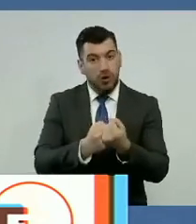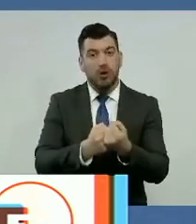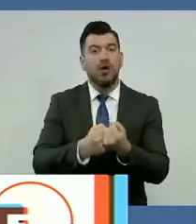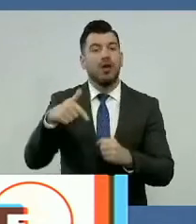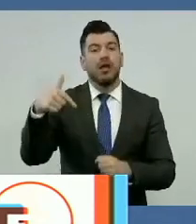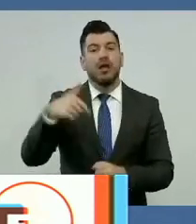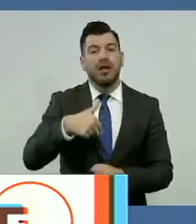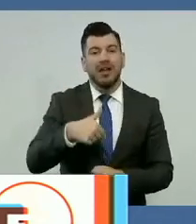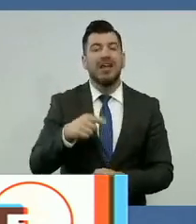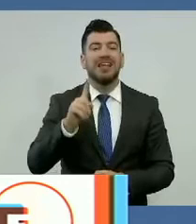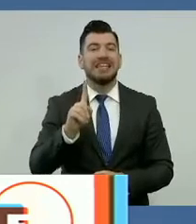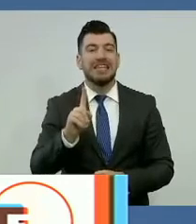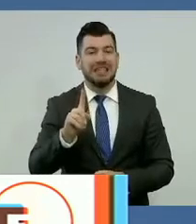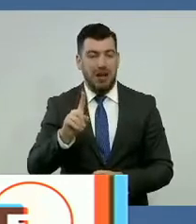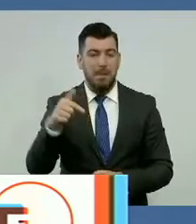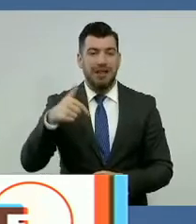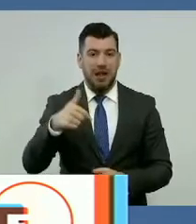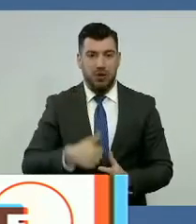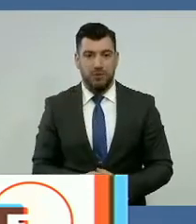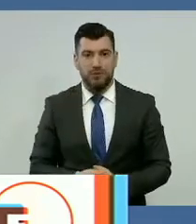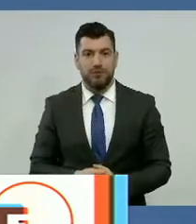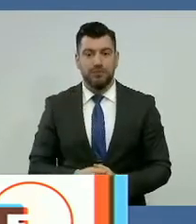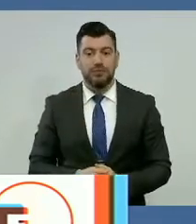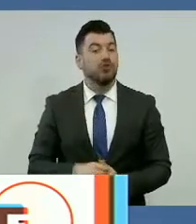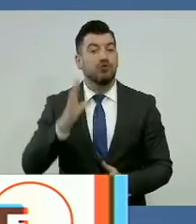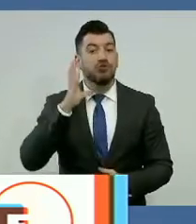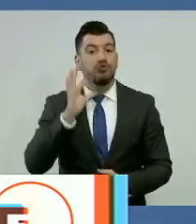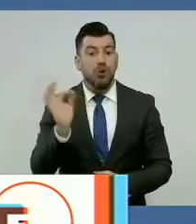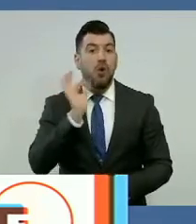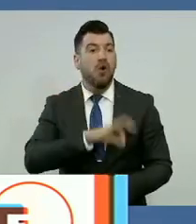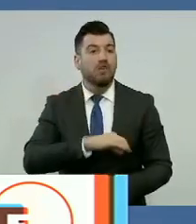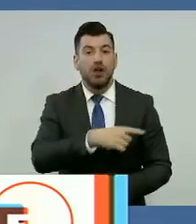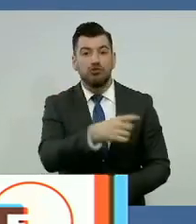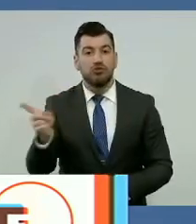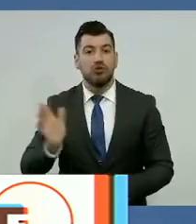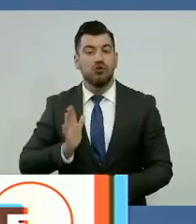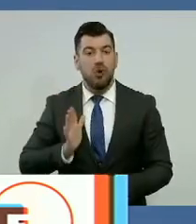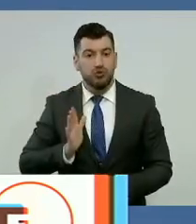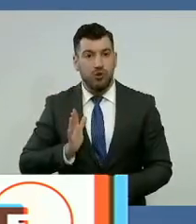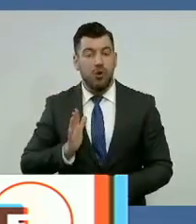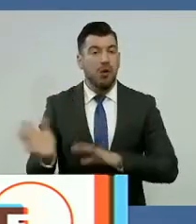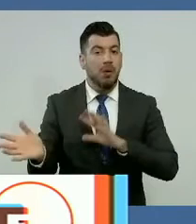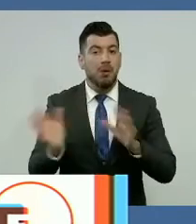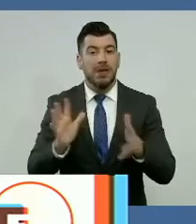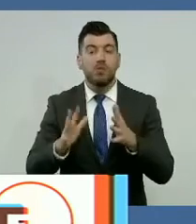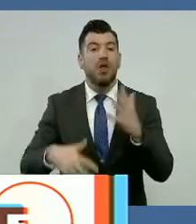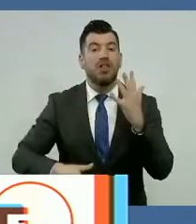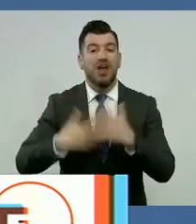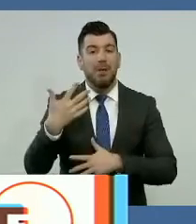Απρίλιο, ώστε το όφελος στην τελική τιμή για τον καταναλωτή να ανέλθει στα 15 λεπτά το